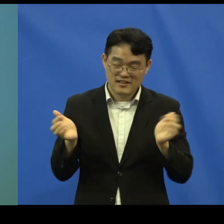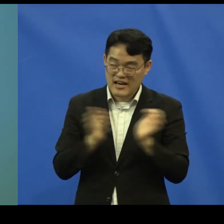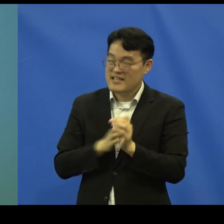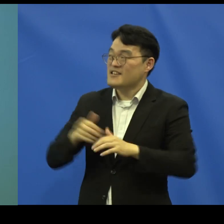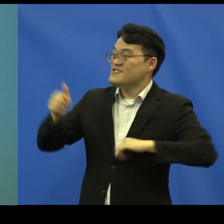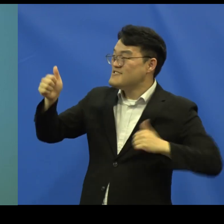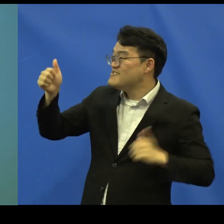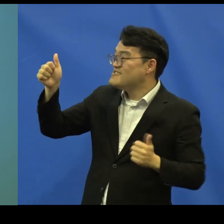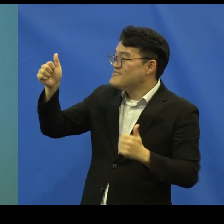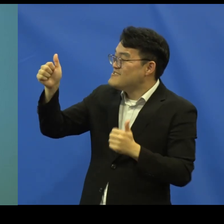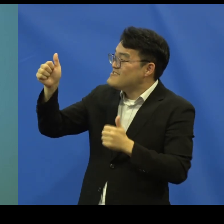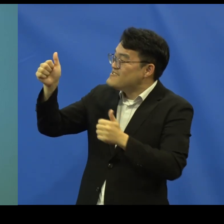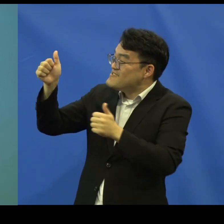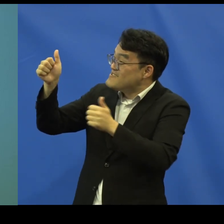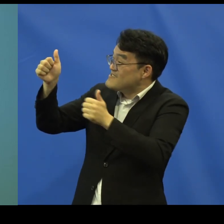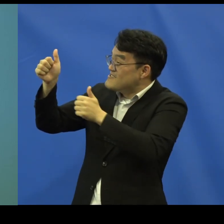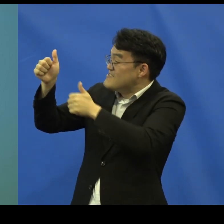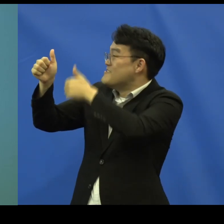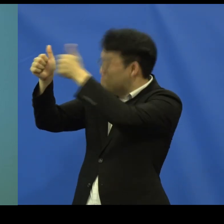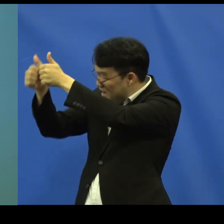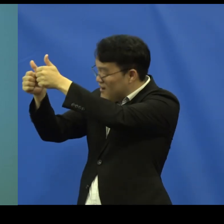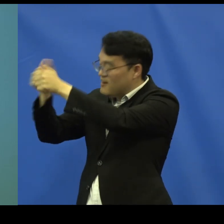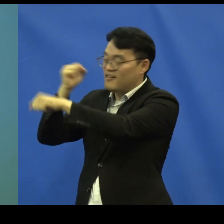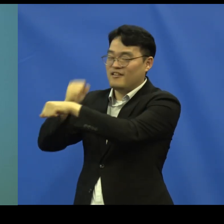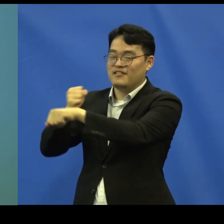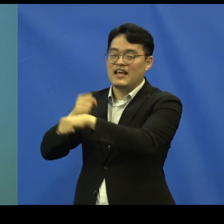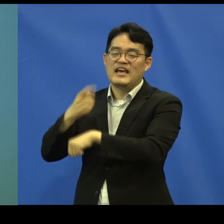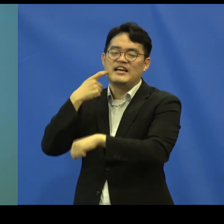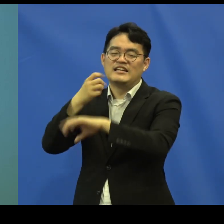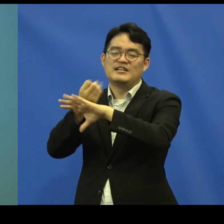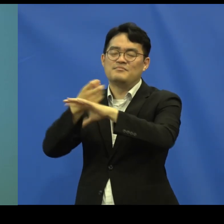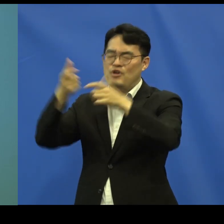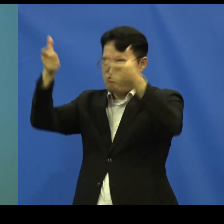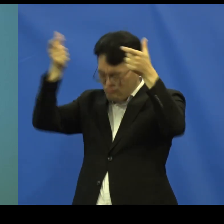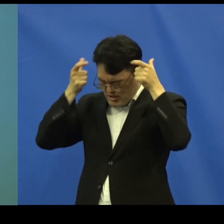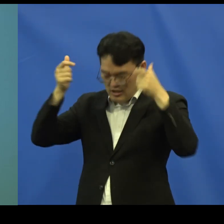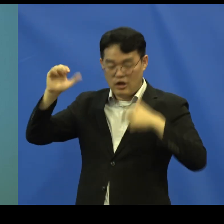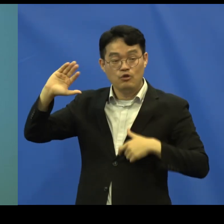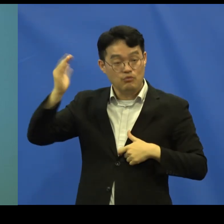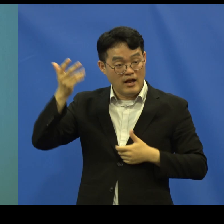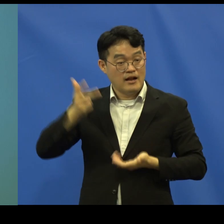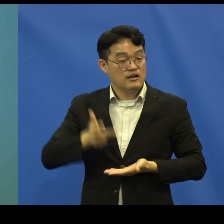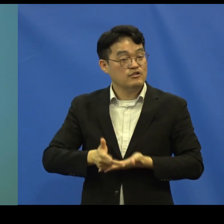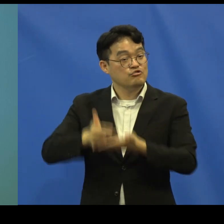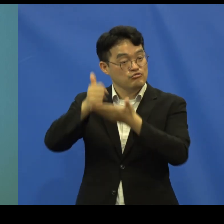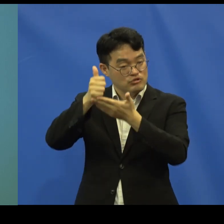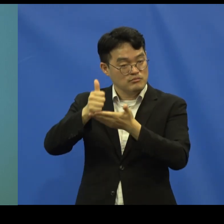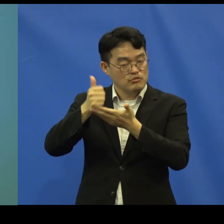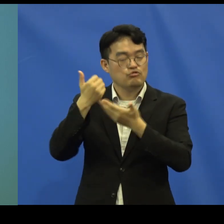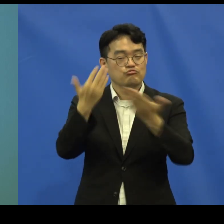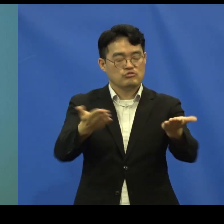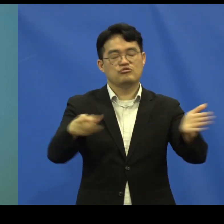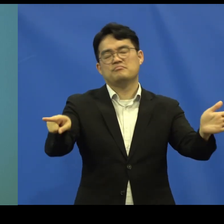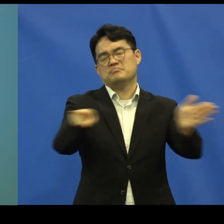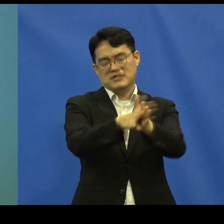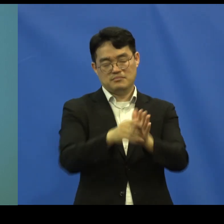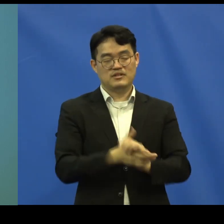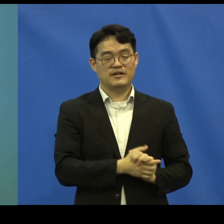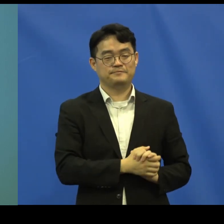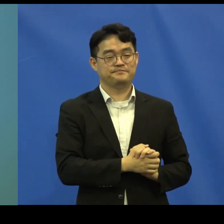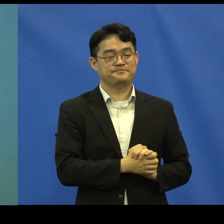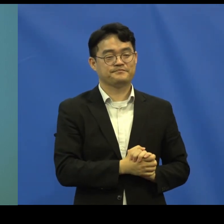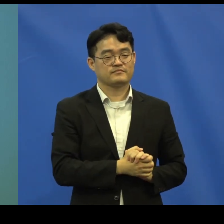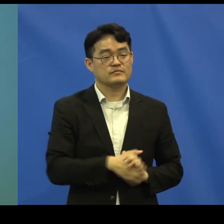그 금면류관을 서는 그 날이 우리 모두에게 주어지게 될 줄로 믿습니다. 여러분, 우리의